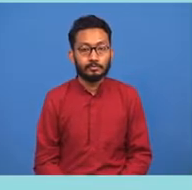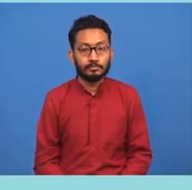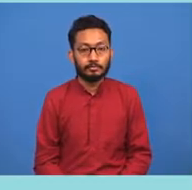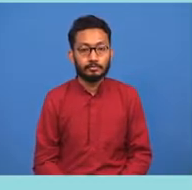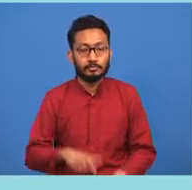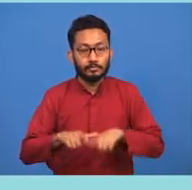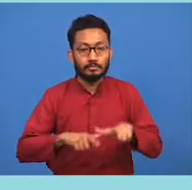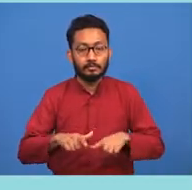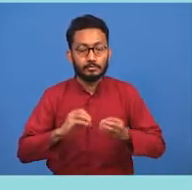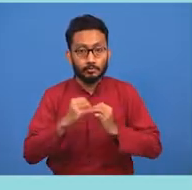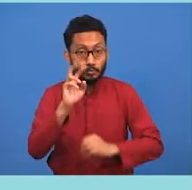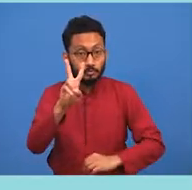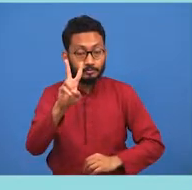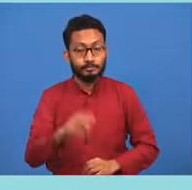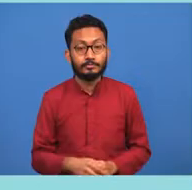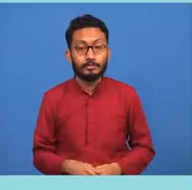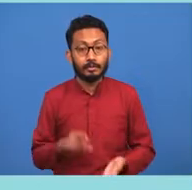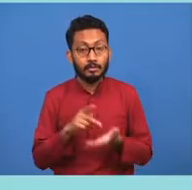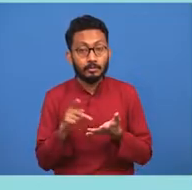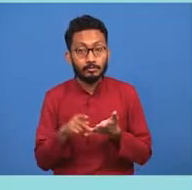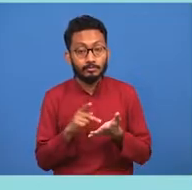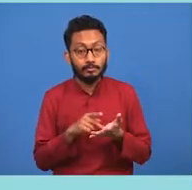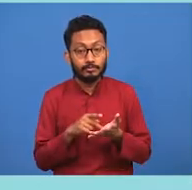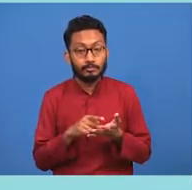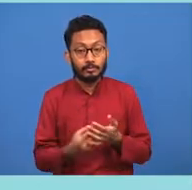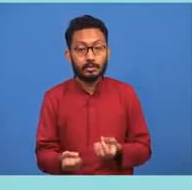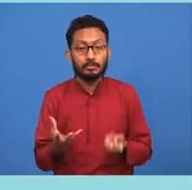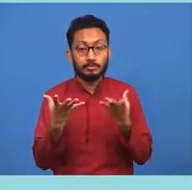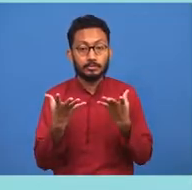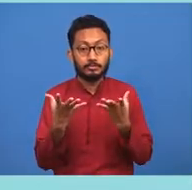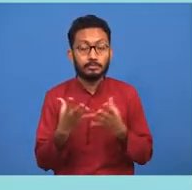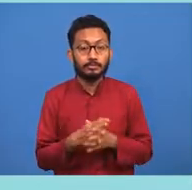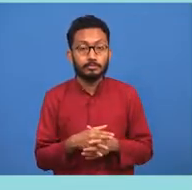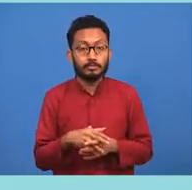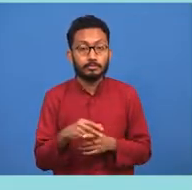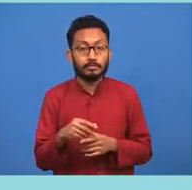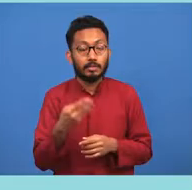Langkah 2 pula, mengira bilangan mol bahan tindak balas.